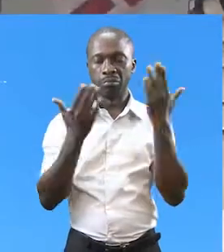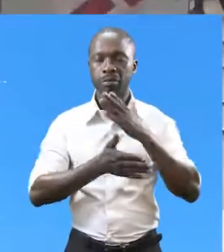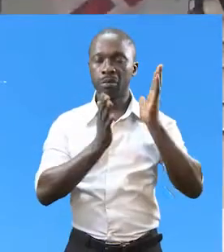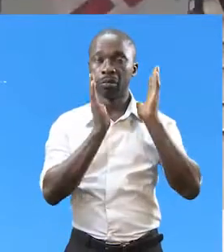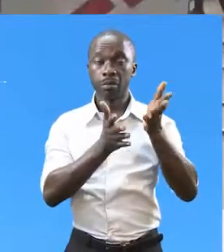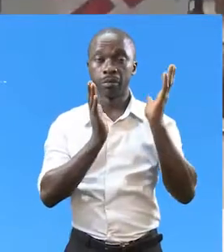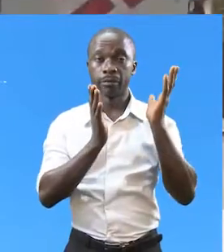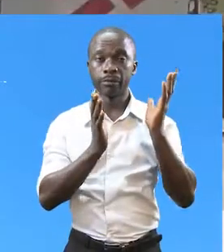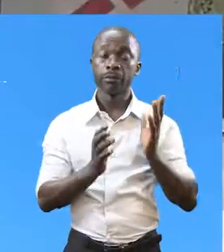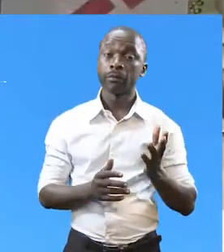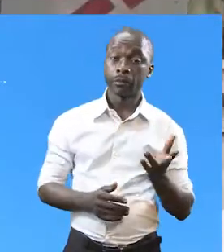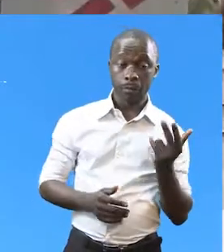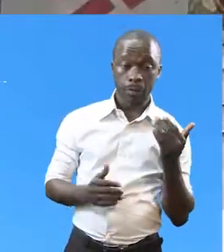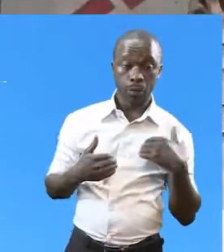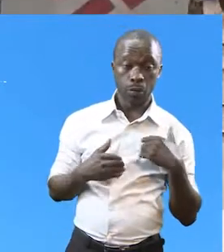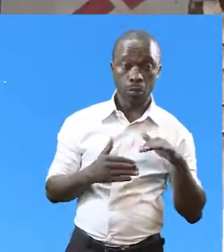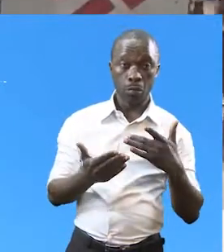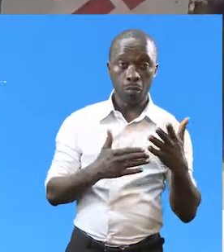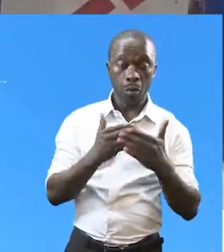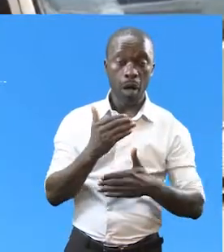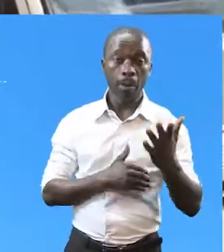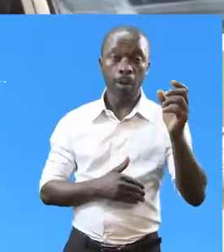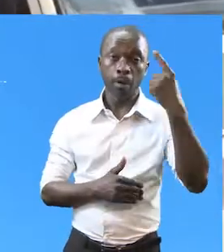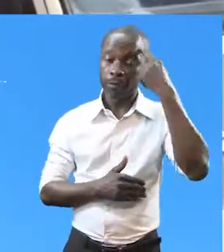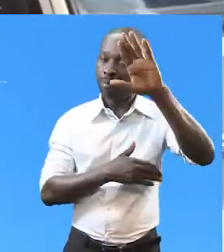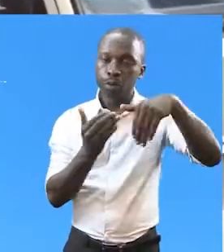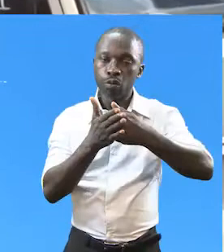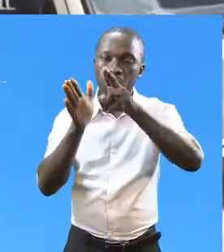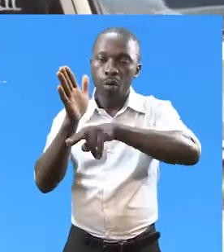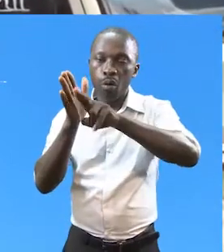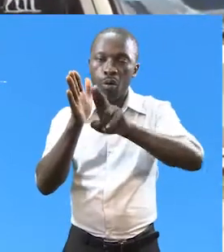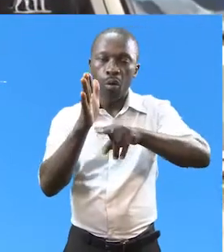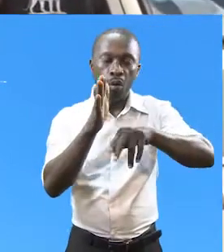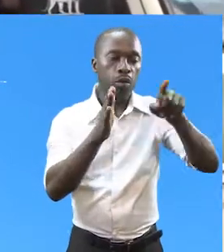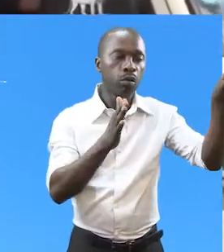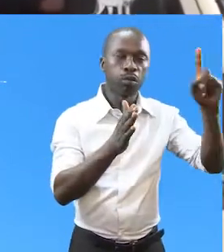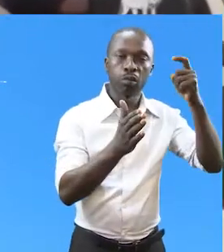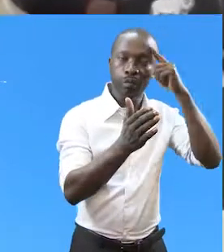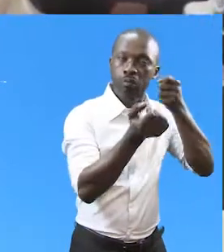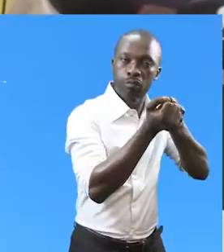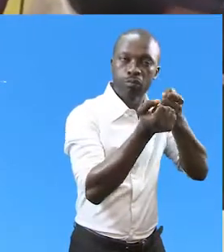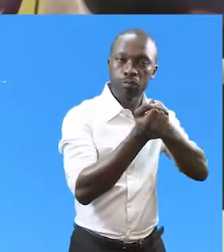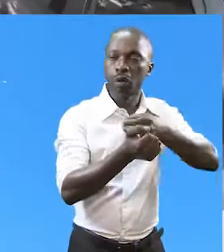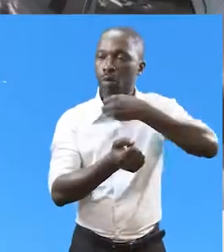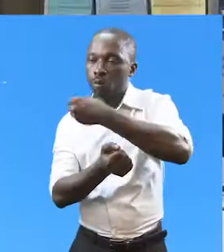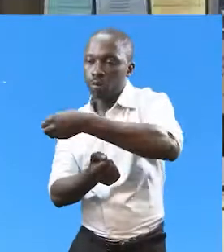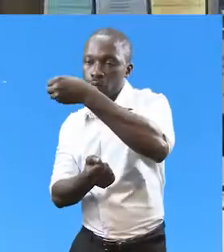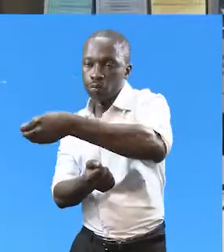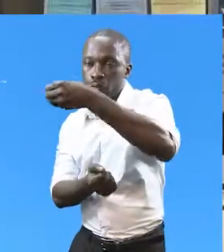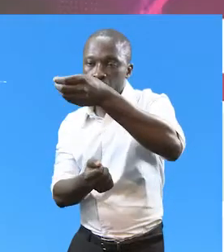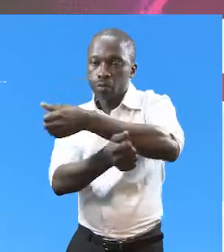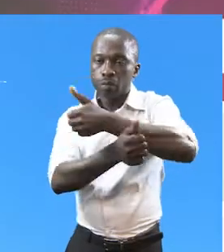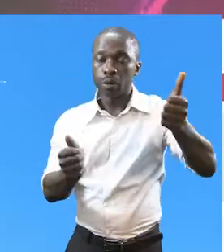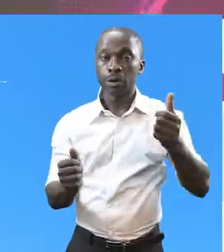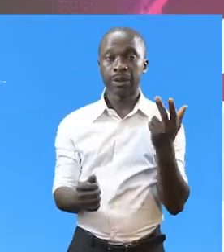le gouvernement congolais avait pris en charge les funérailles de ces jeunes en accordant la somme de 2 millions de francs CFA par famille pour